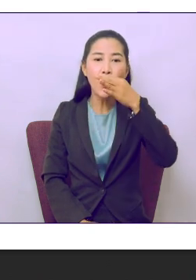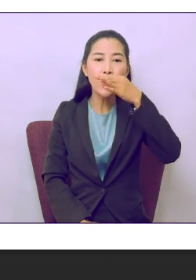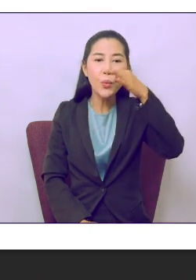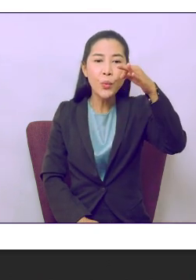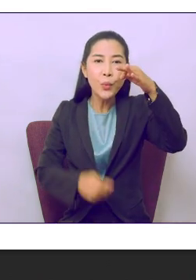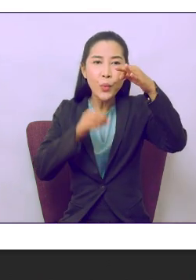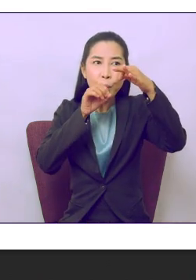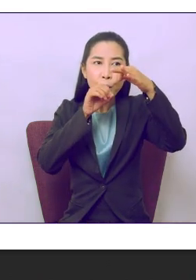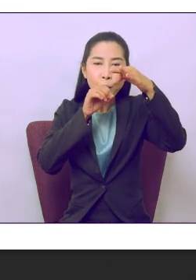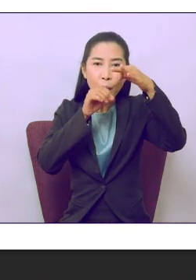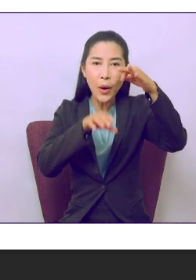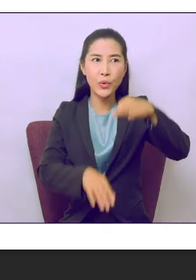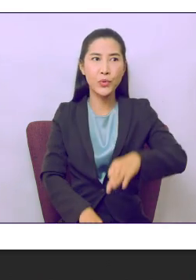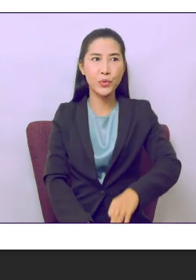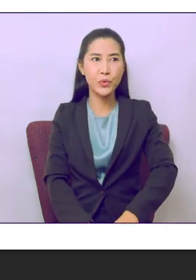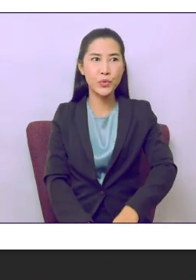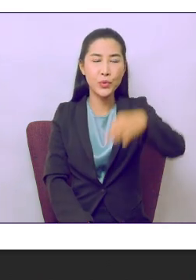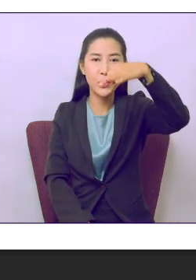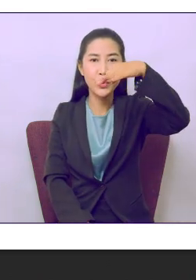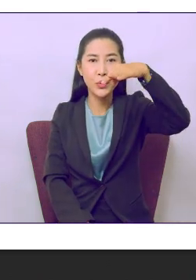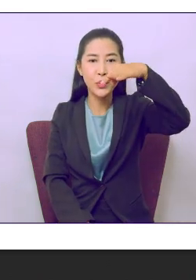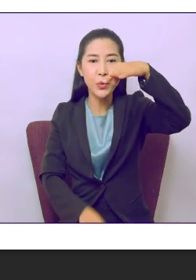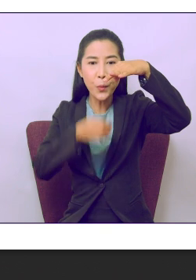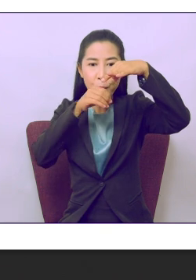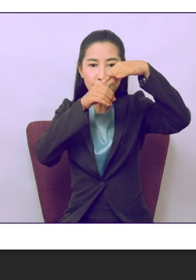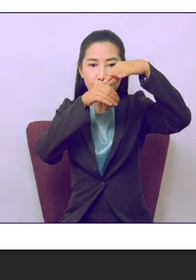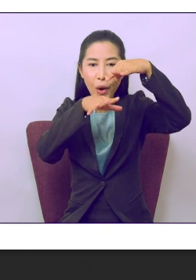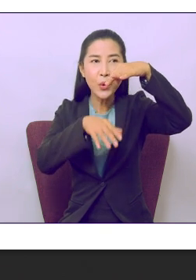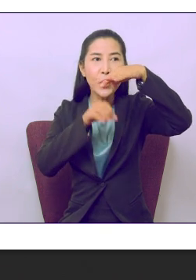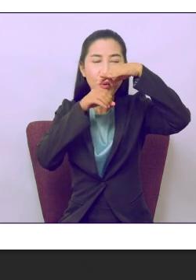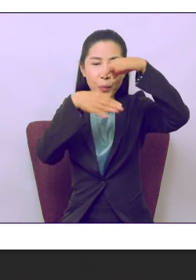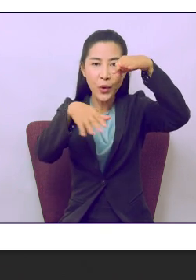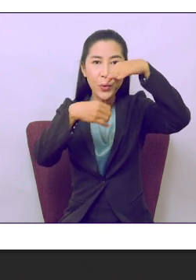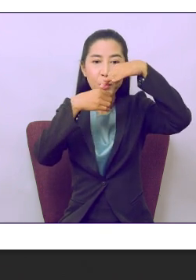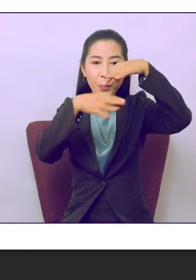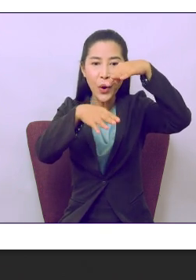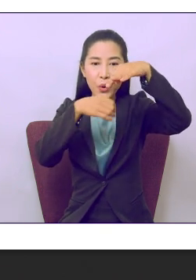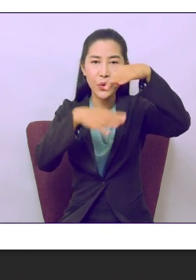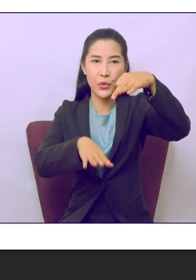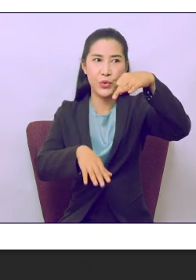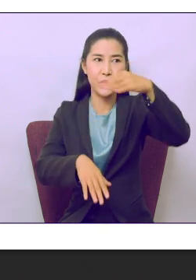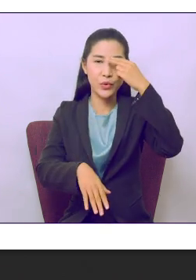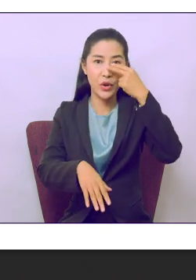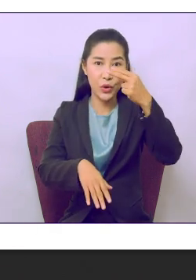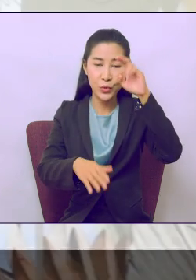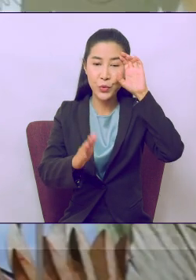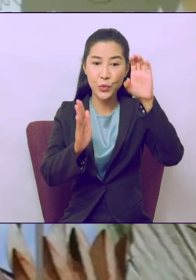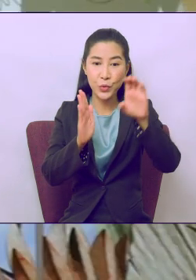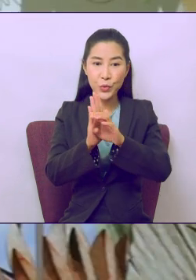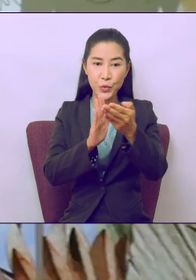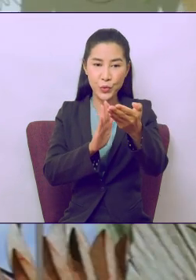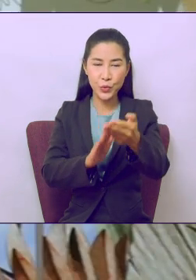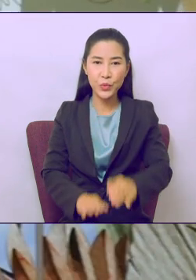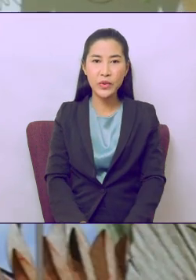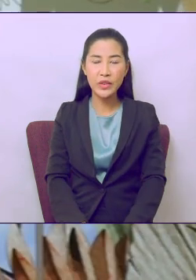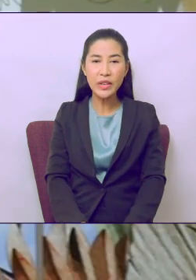ลมเป่าเป่าธงนะครับเอาให้ให้ให้ให้ธงเนี่ยนะครับมันปลิวนะครับเดี๋ยวให้กล้องโฟกัสที่ผมนิดนึงนะครับเรา